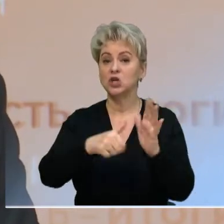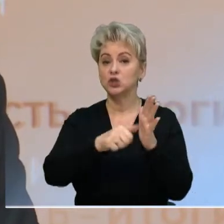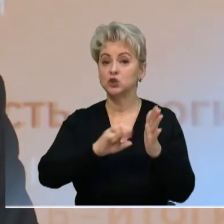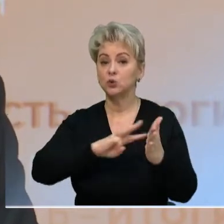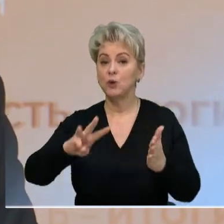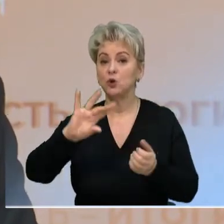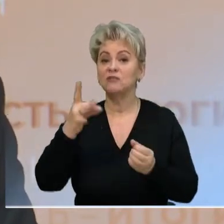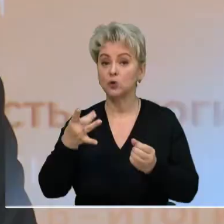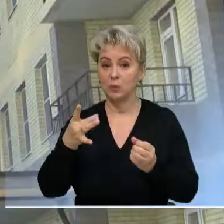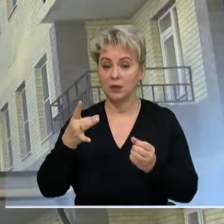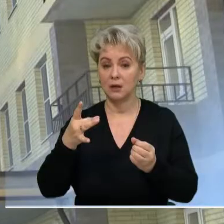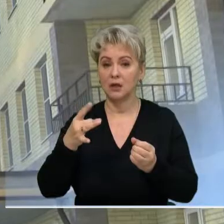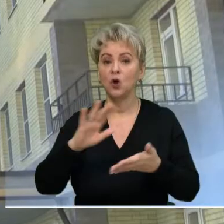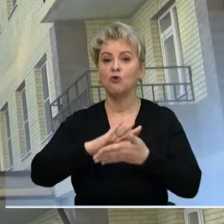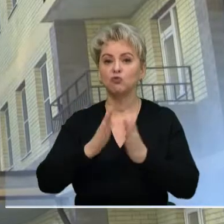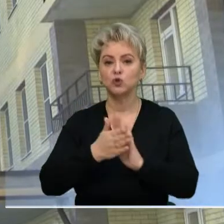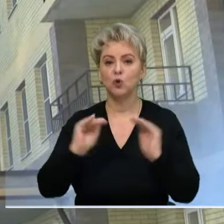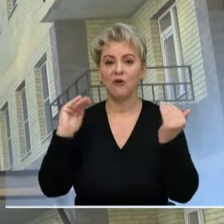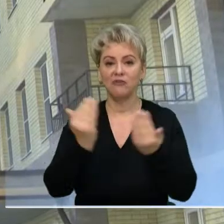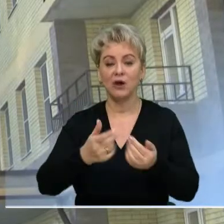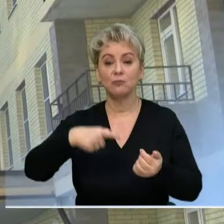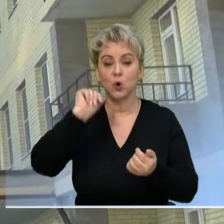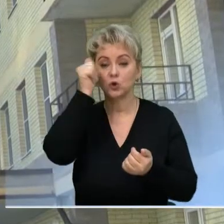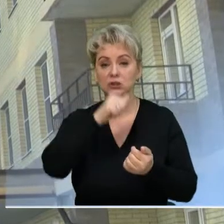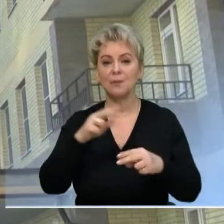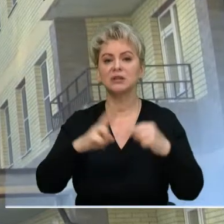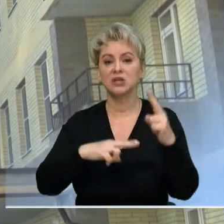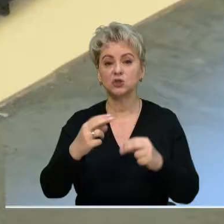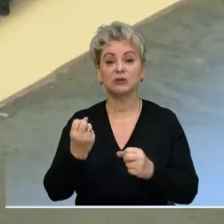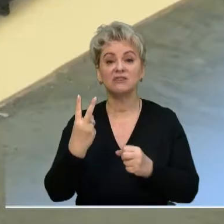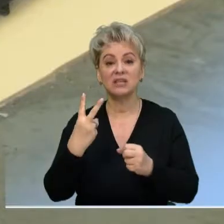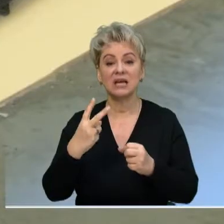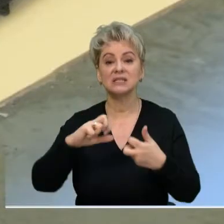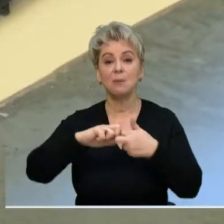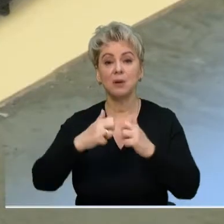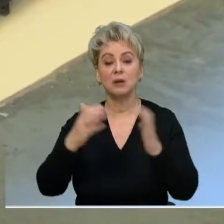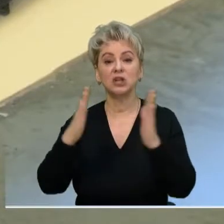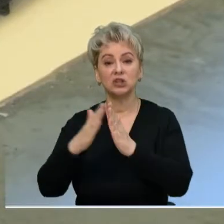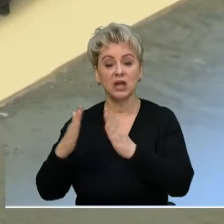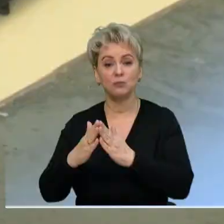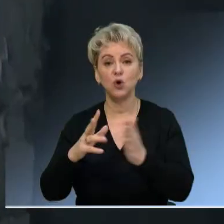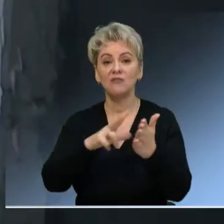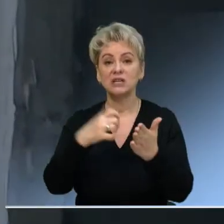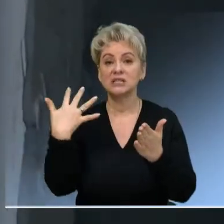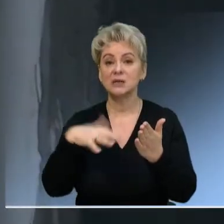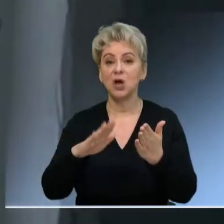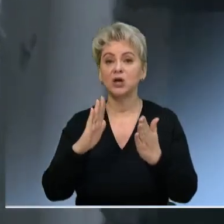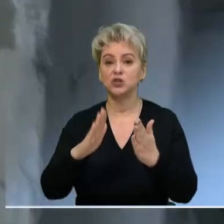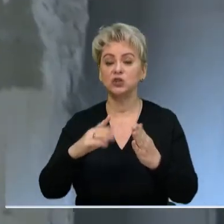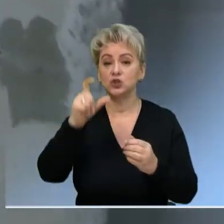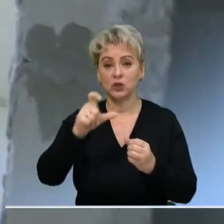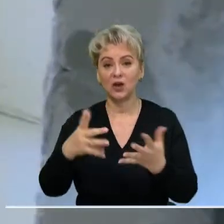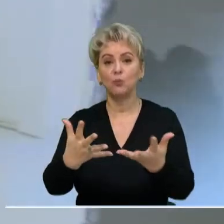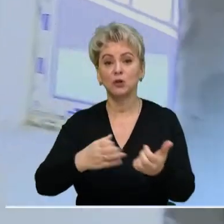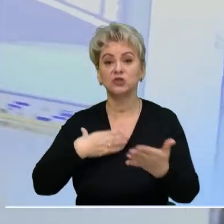600 миллионов рублей. В условиях пандемии в прошлом году достроено 12 проблемных домов. 851 дольщик